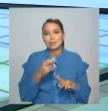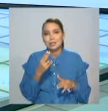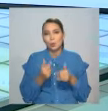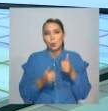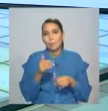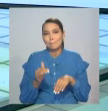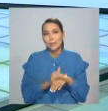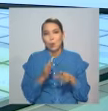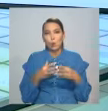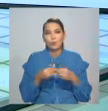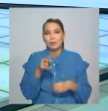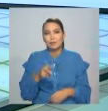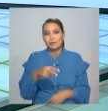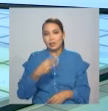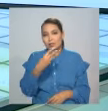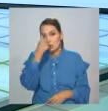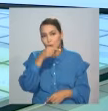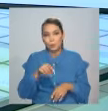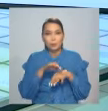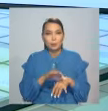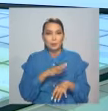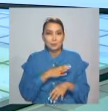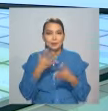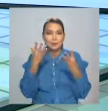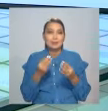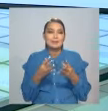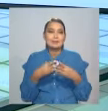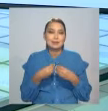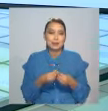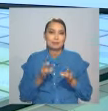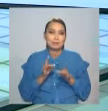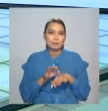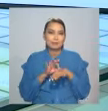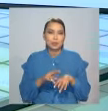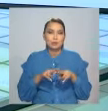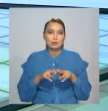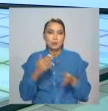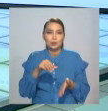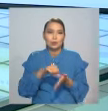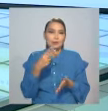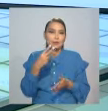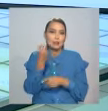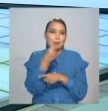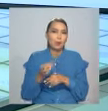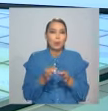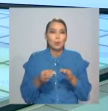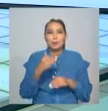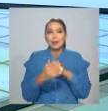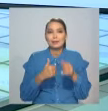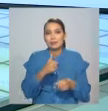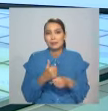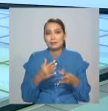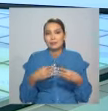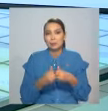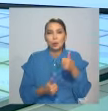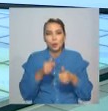отбасы 2023». Она прошла в преддверии Дня семьи. В столице чествовали 20 победителей областного этапа главного семейного